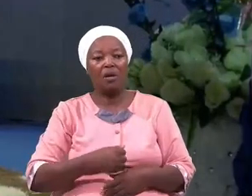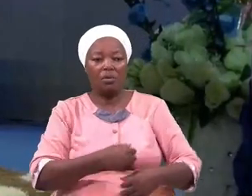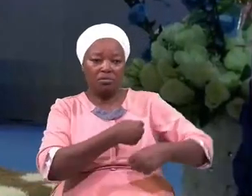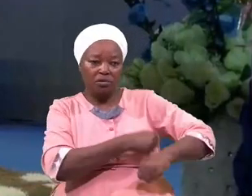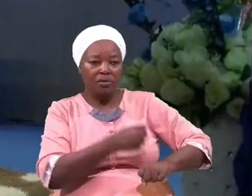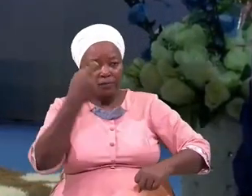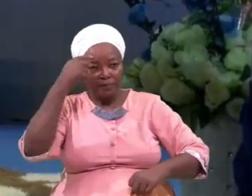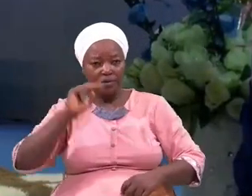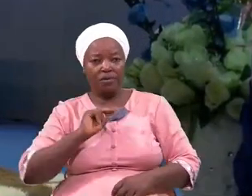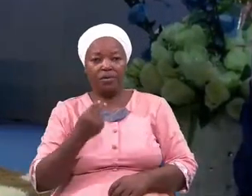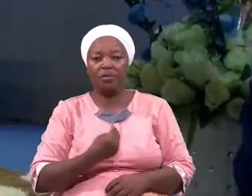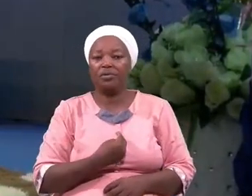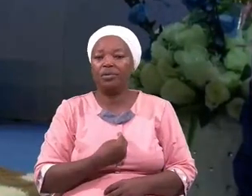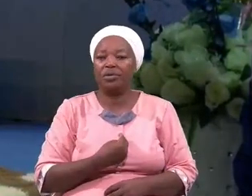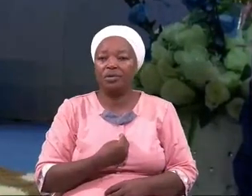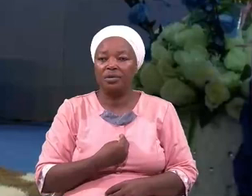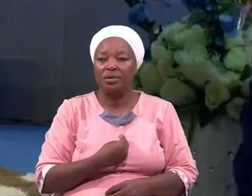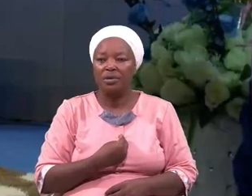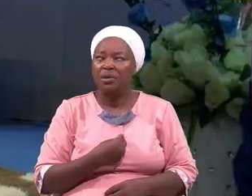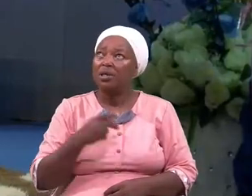Dieu est notre refuge.